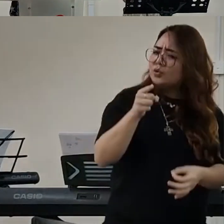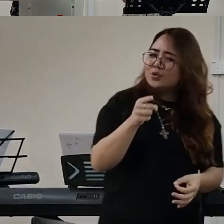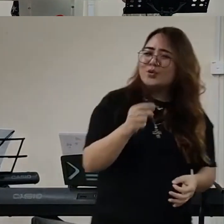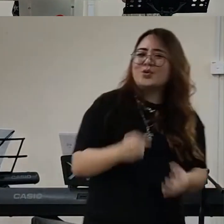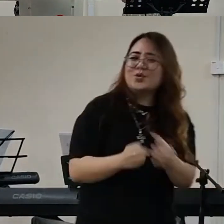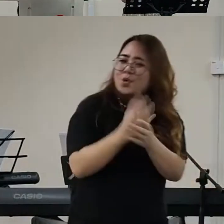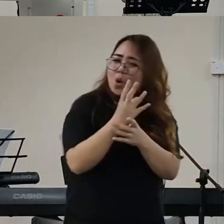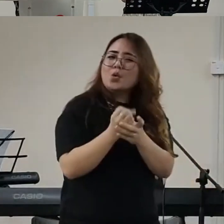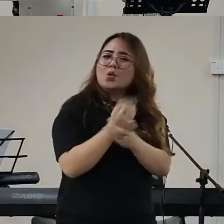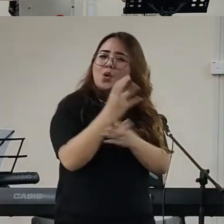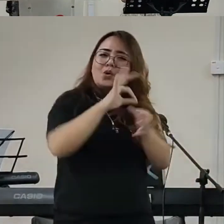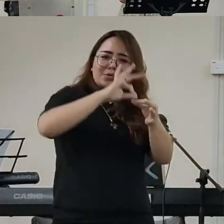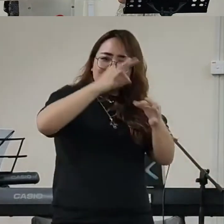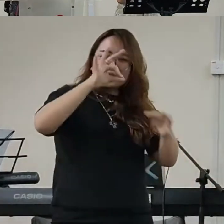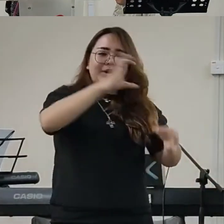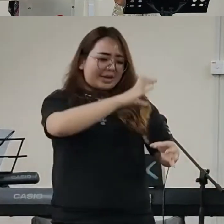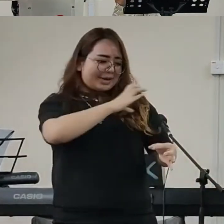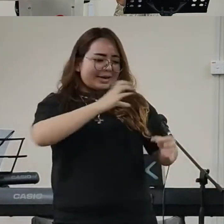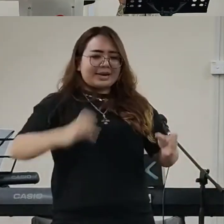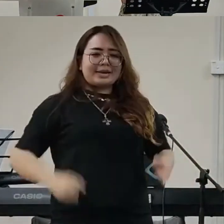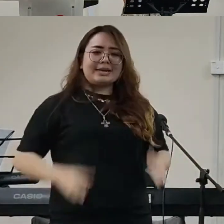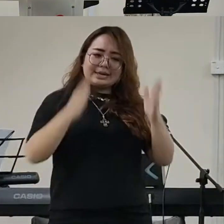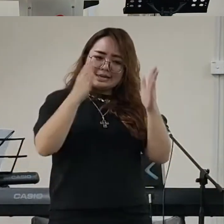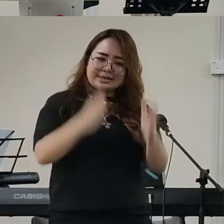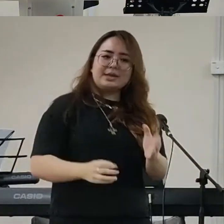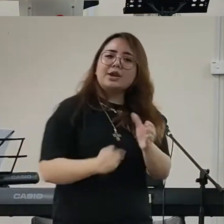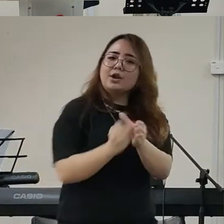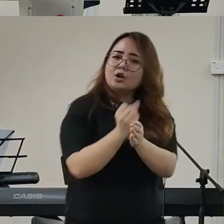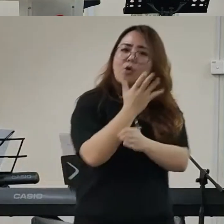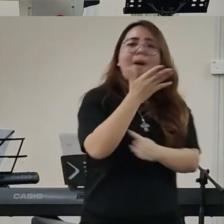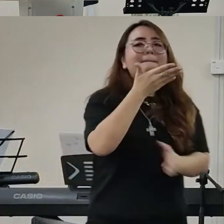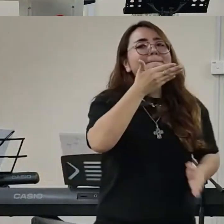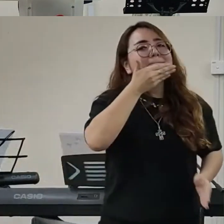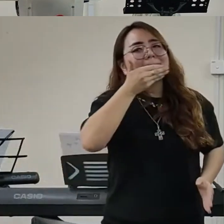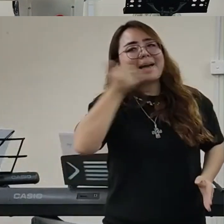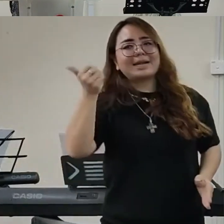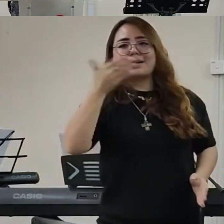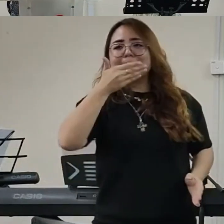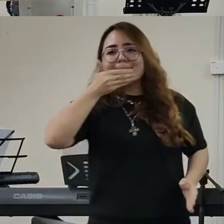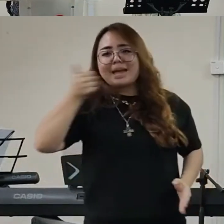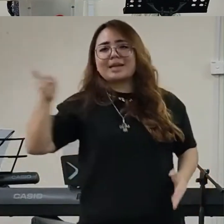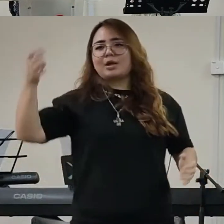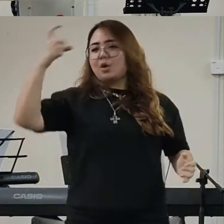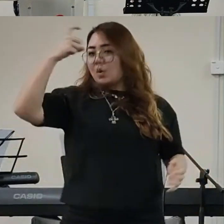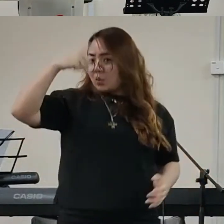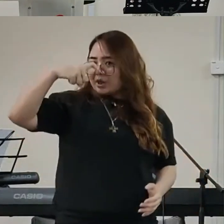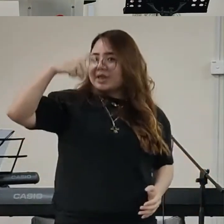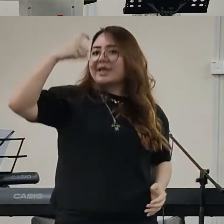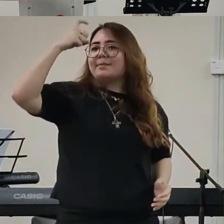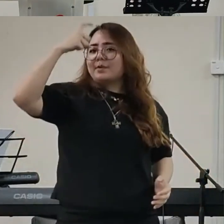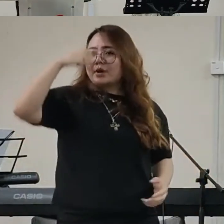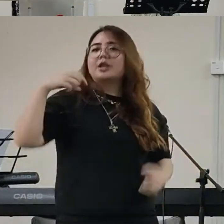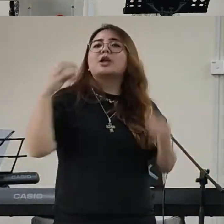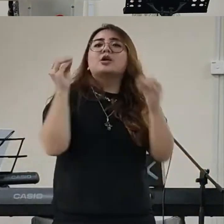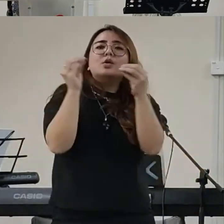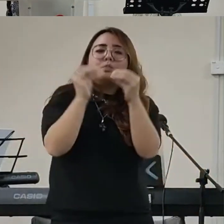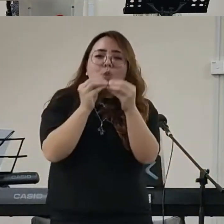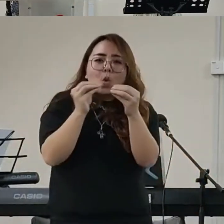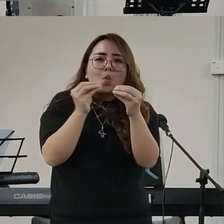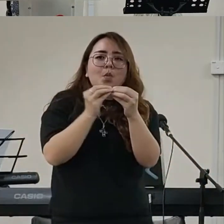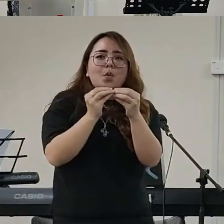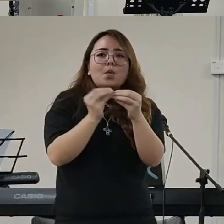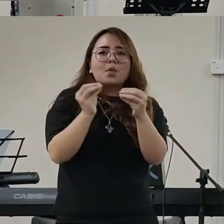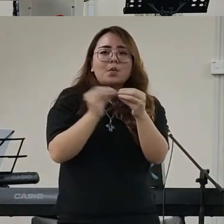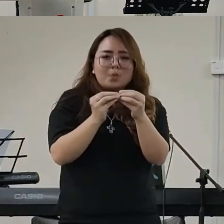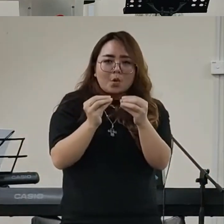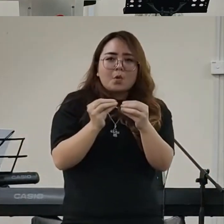are growing. 第三，以西结书第三四章第二节的下部分，以色列众牧者